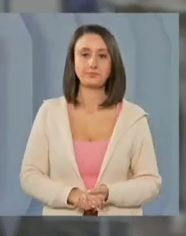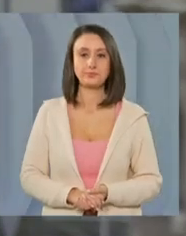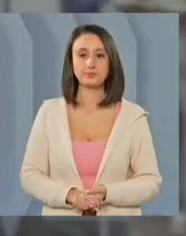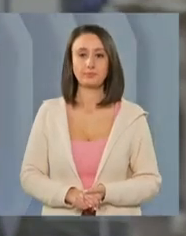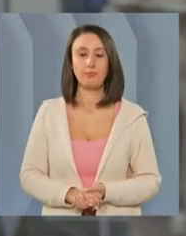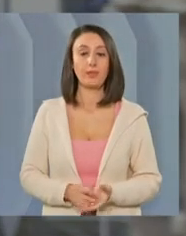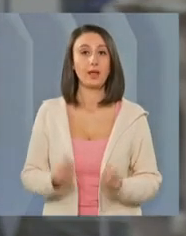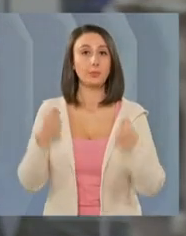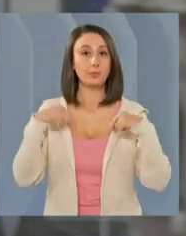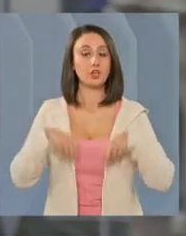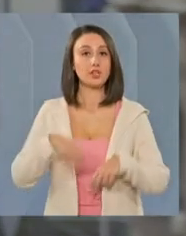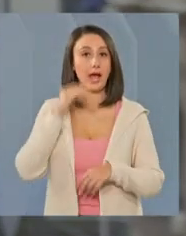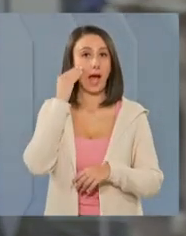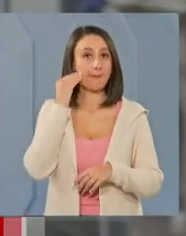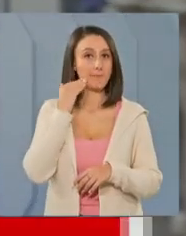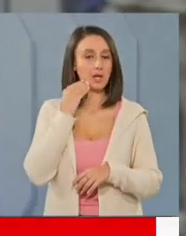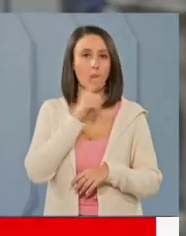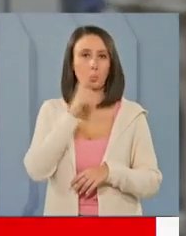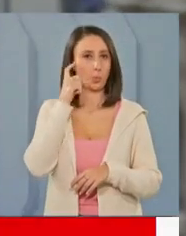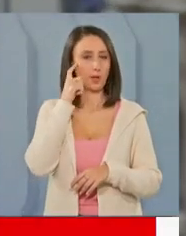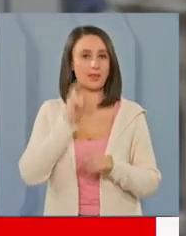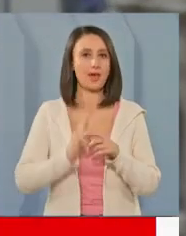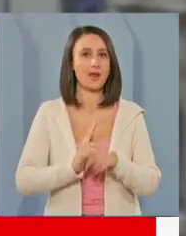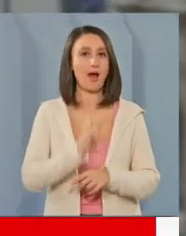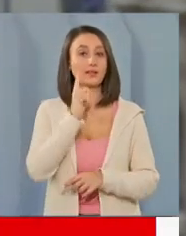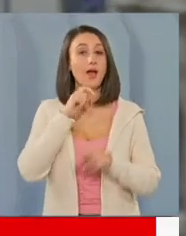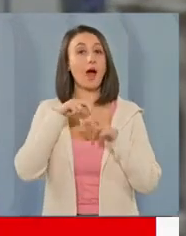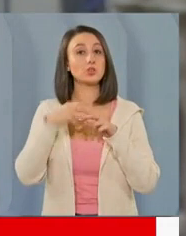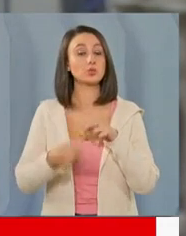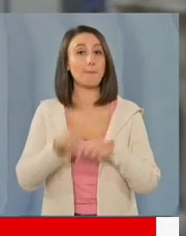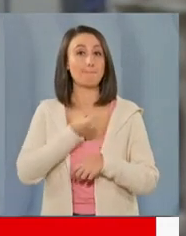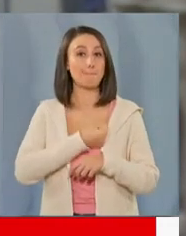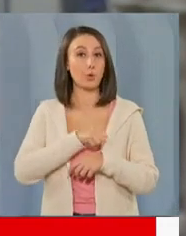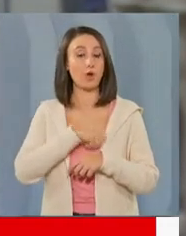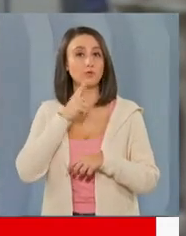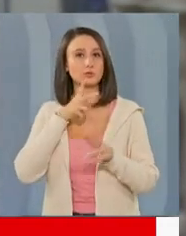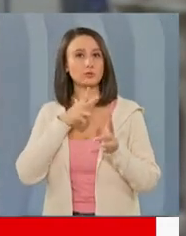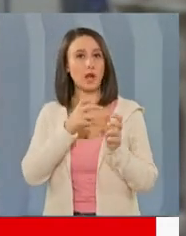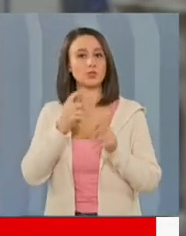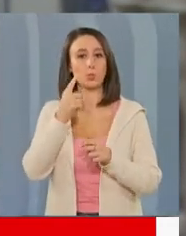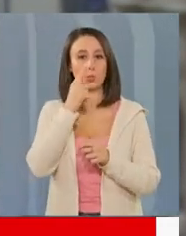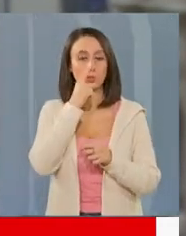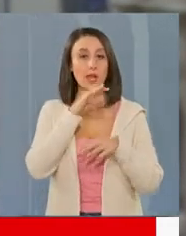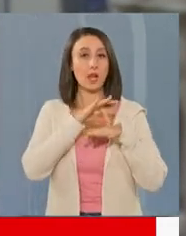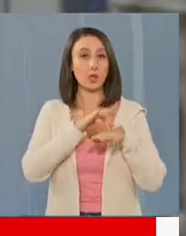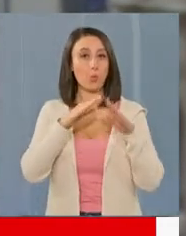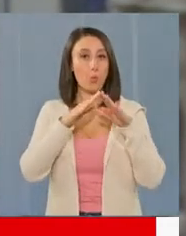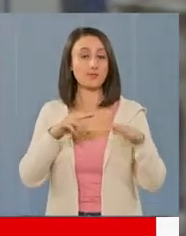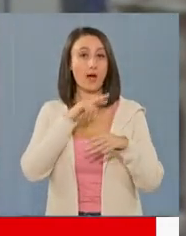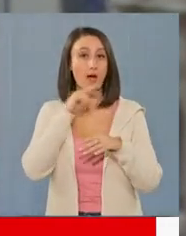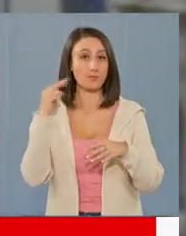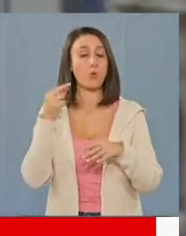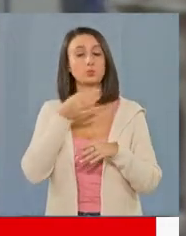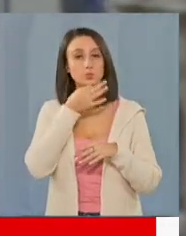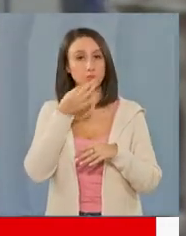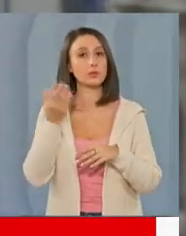președintele american joben nu crede că rachetele căzute în Polonia au fost trase din Rusia liderul de la casa albă spune că există